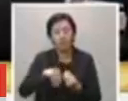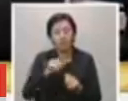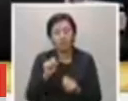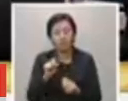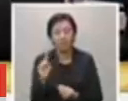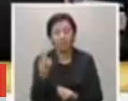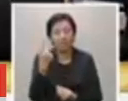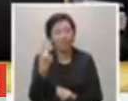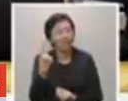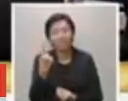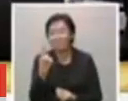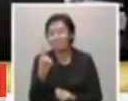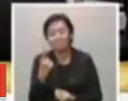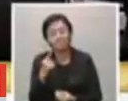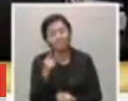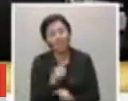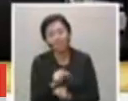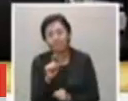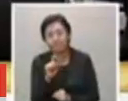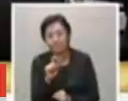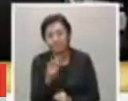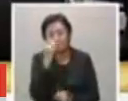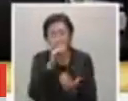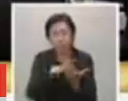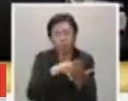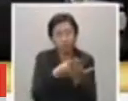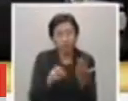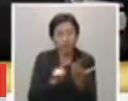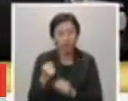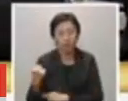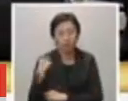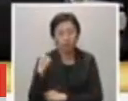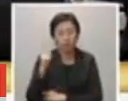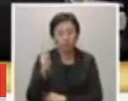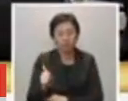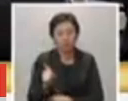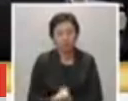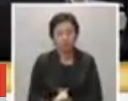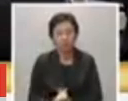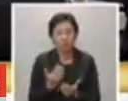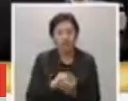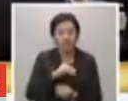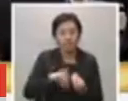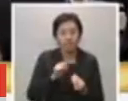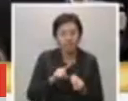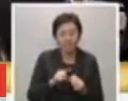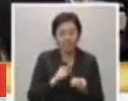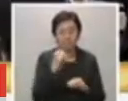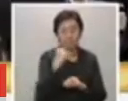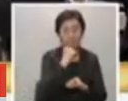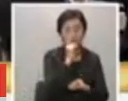ๆก็เกิดไม่ได้เพราะนโยบายของท่านคือเอาความมั่นคงนำเอาเศรษฐกิจเป็นตัวรอง